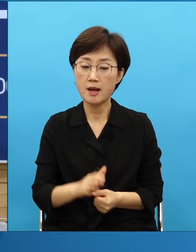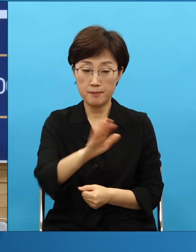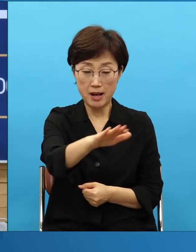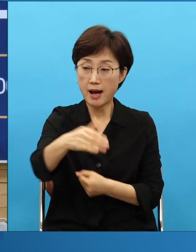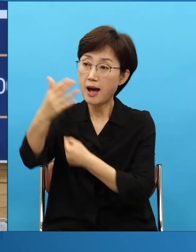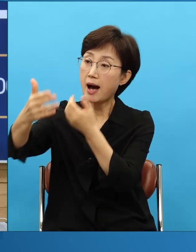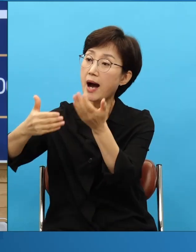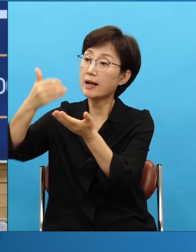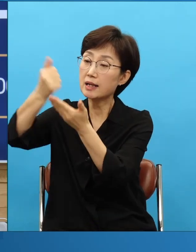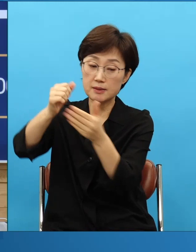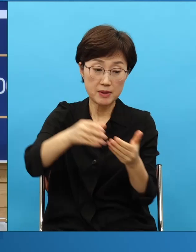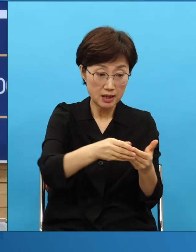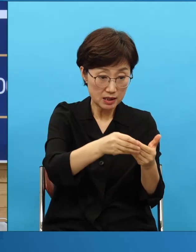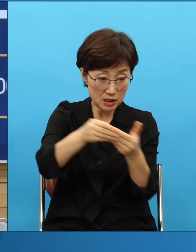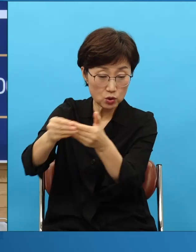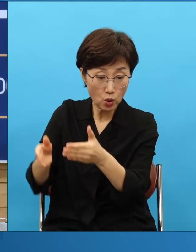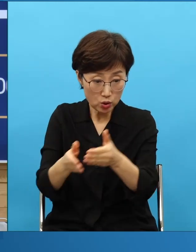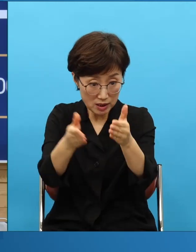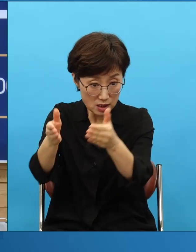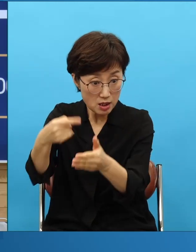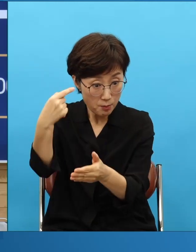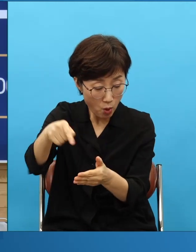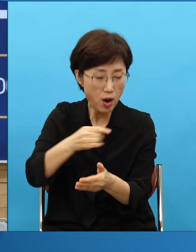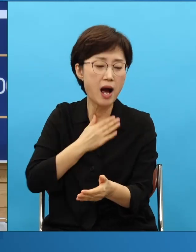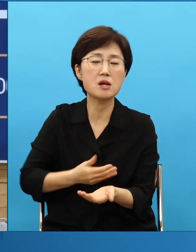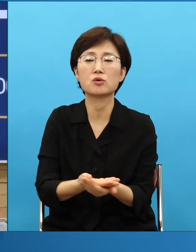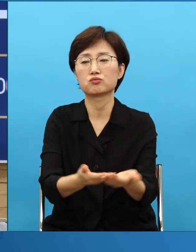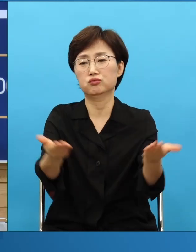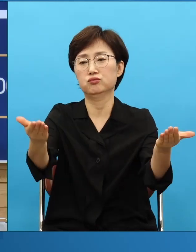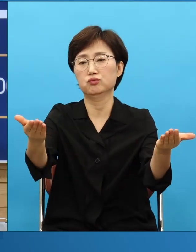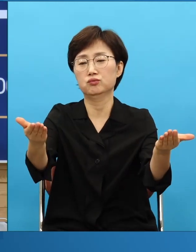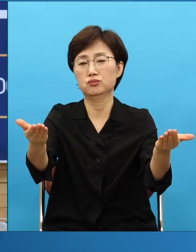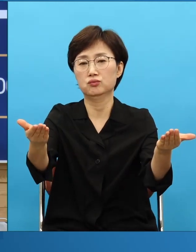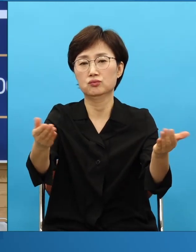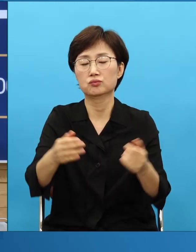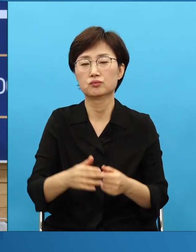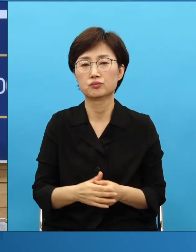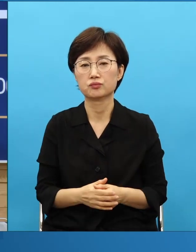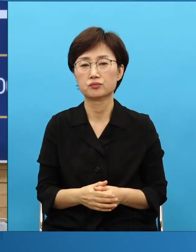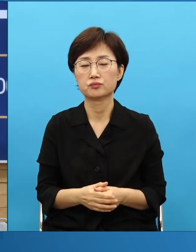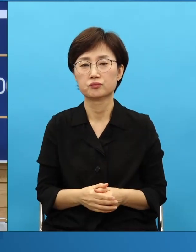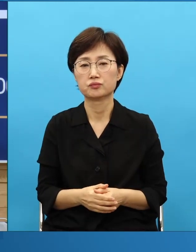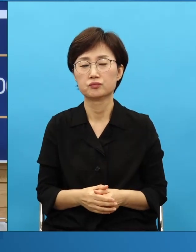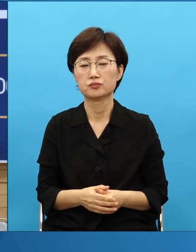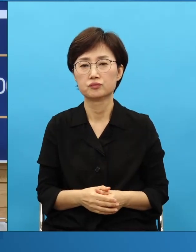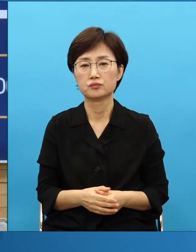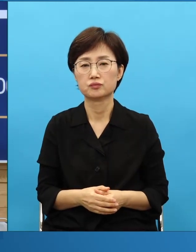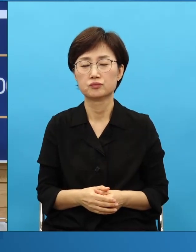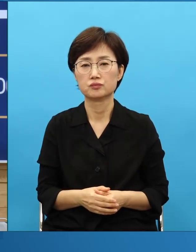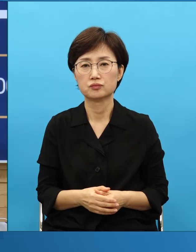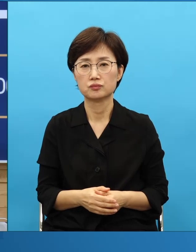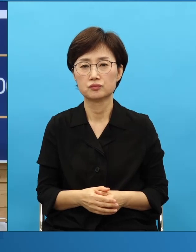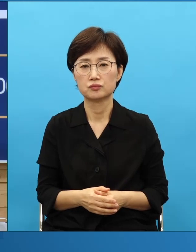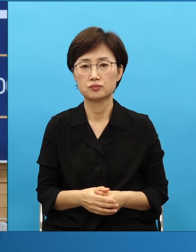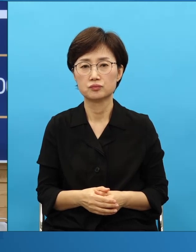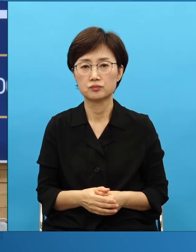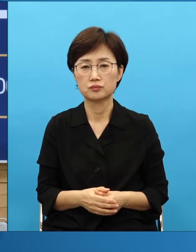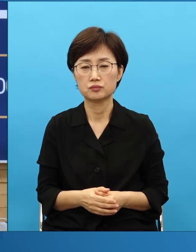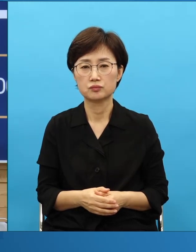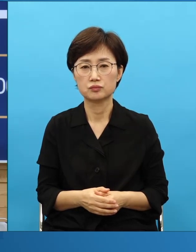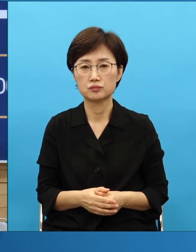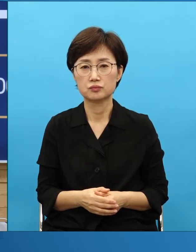인도하시는 여정이 뭐다 그걸 감람산에서 알린 거예요. And then in the Mount of Olives, he explains what the journey whom he will lead himself was. 예,